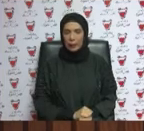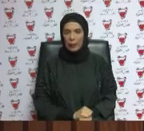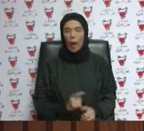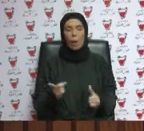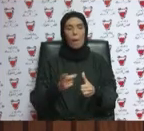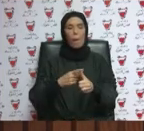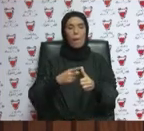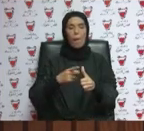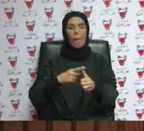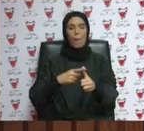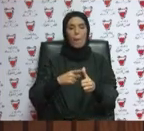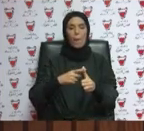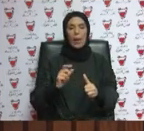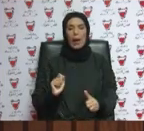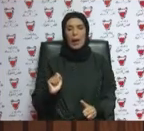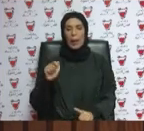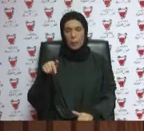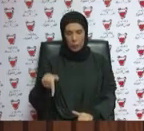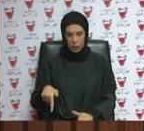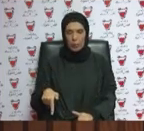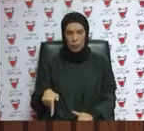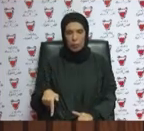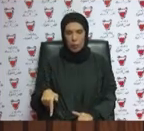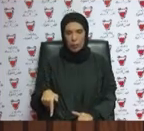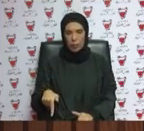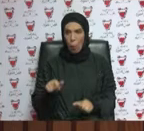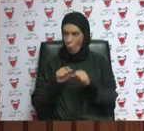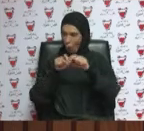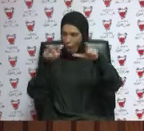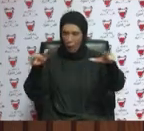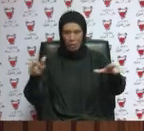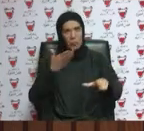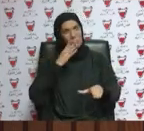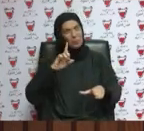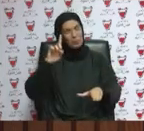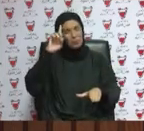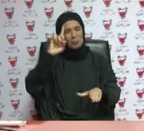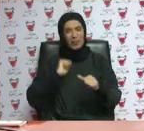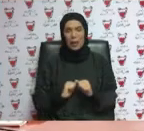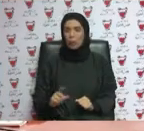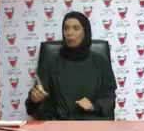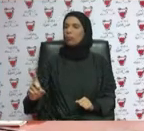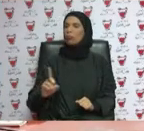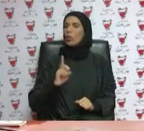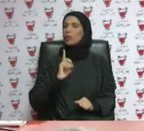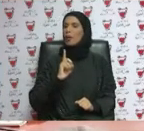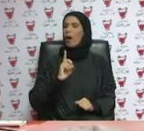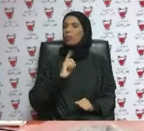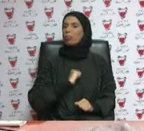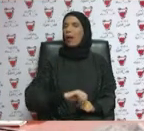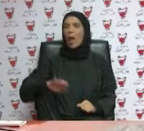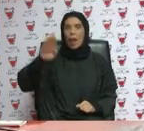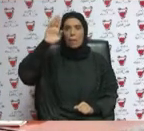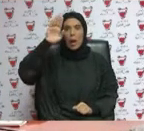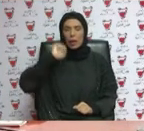أولوية كون المواطن أولوية أصبح يعني موضوع واضح جدا، سواء في توجيهات القيادة الحكيمة ولا في